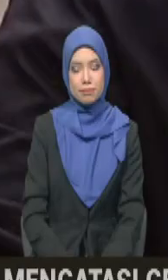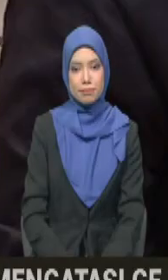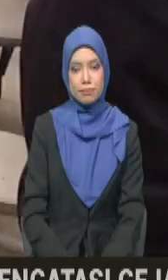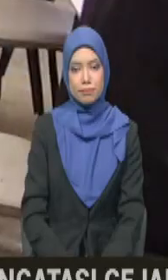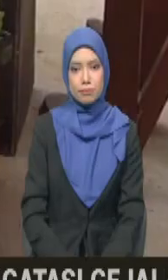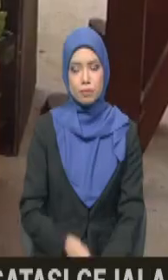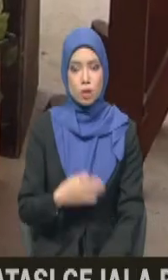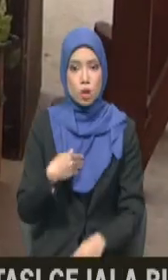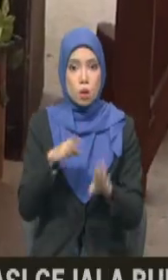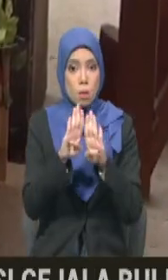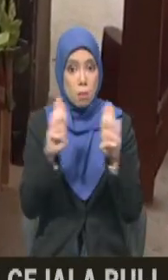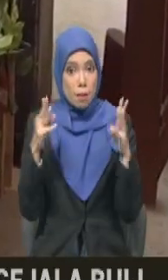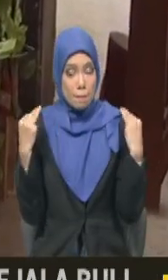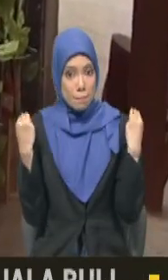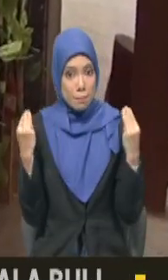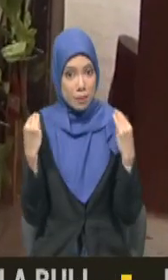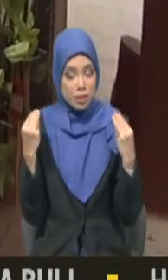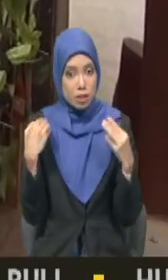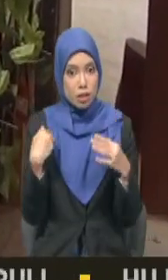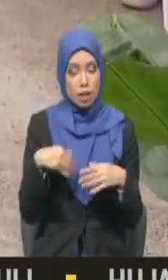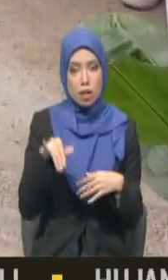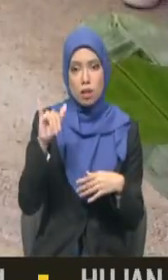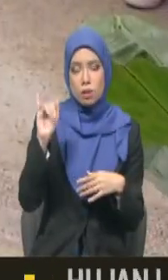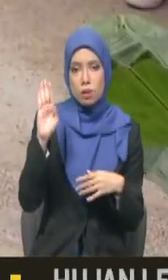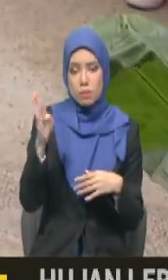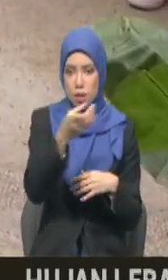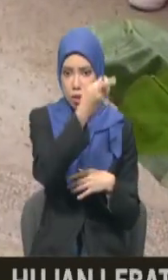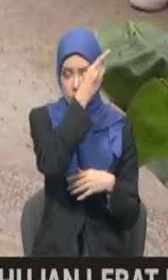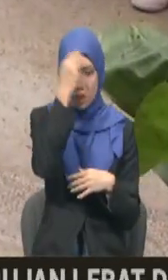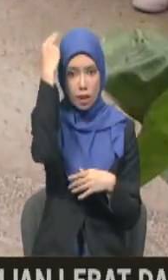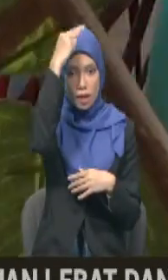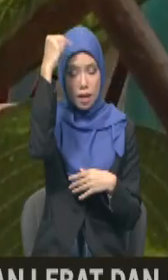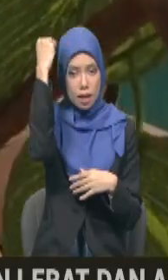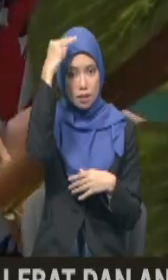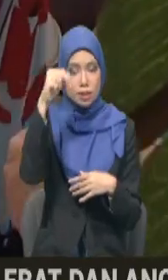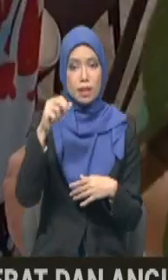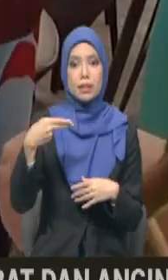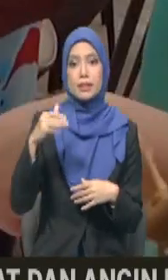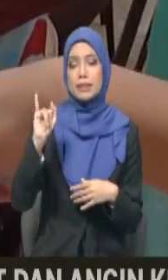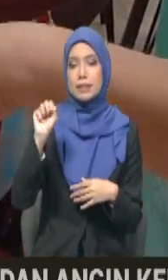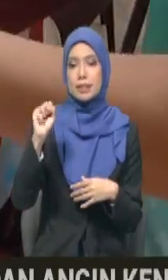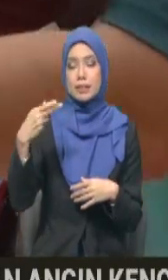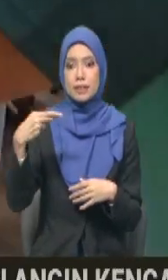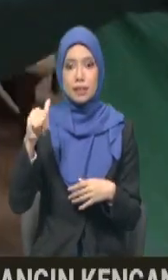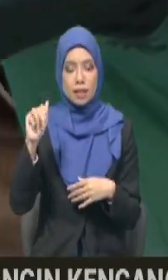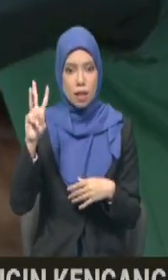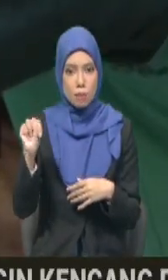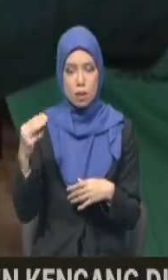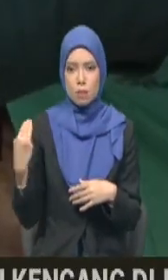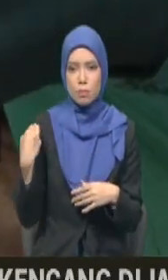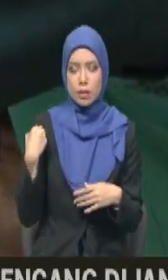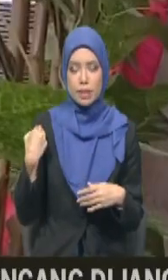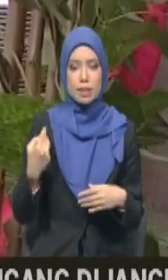perasmiannya disempurnakan oleh yang berhormat Datuk Seri Setia Dr Awang Haji Mohamad hisham bin Haji Jakfar menteri